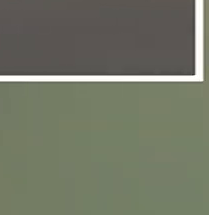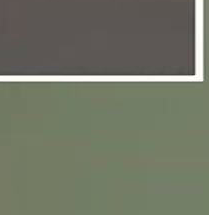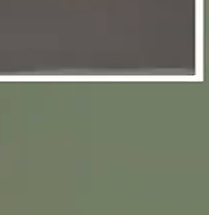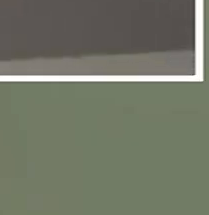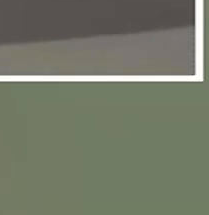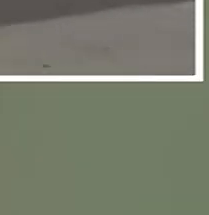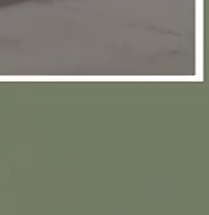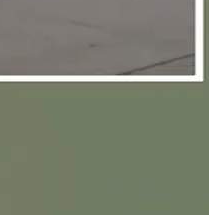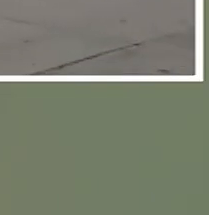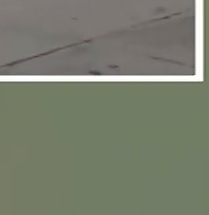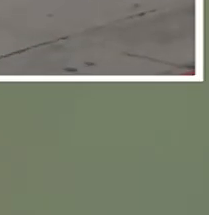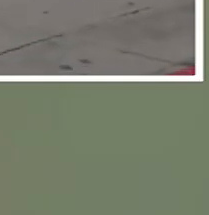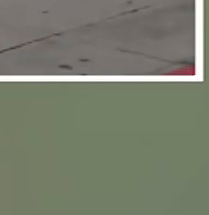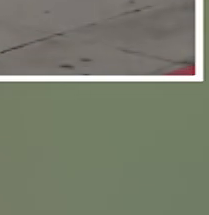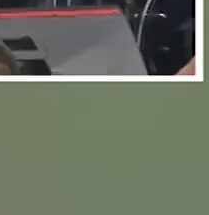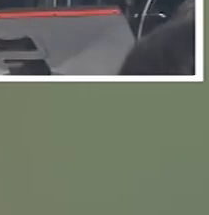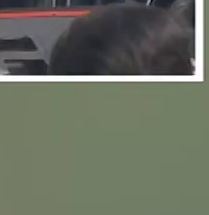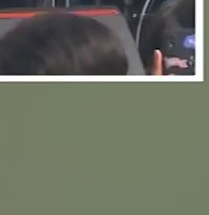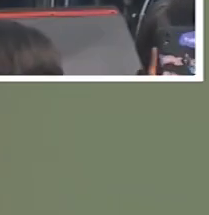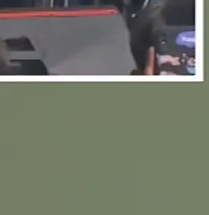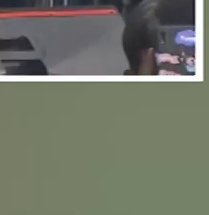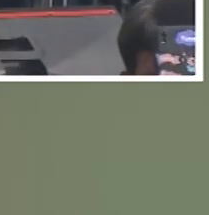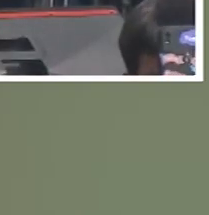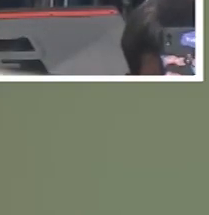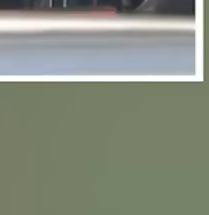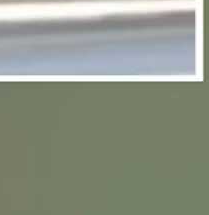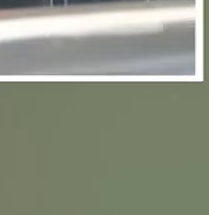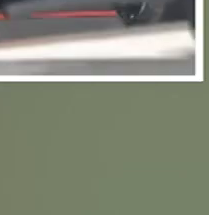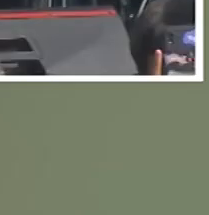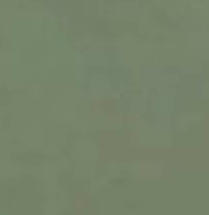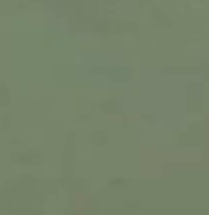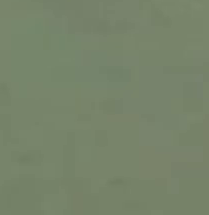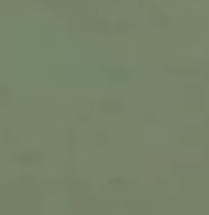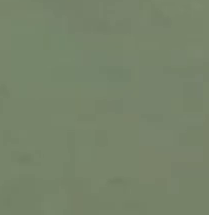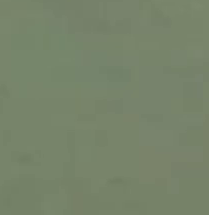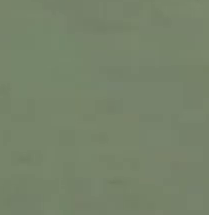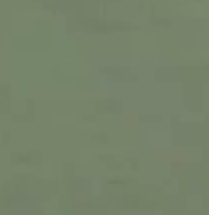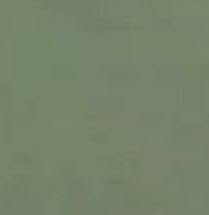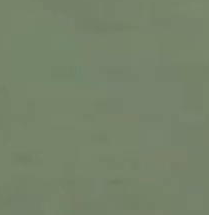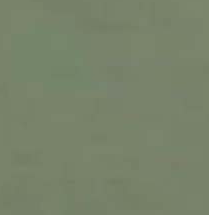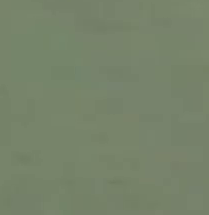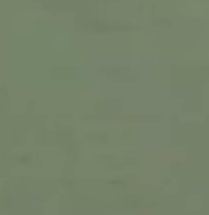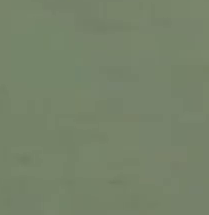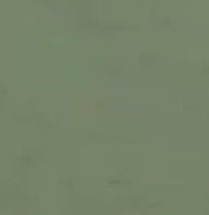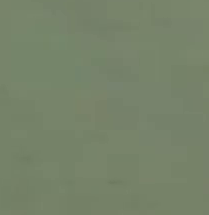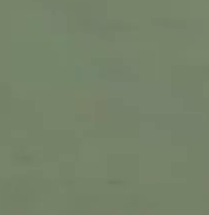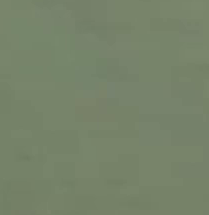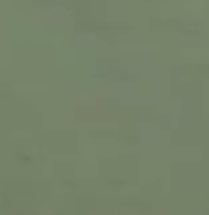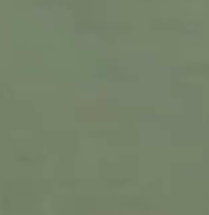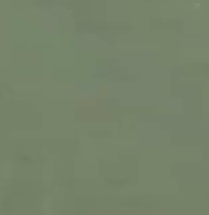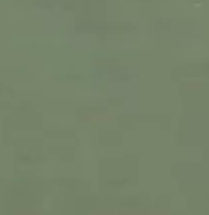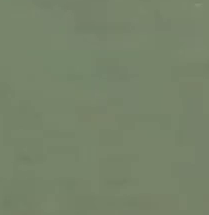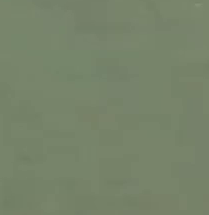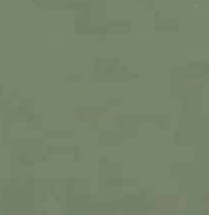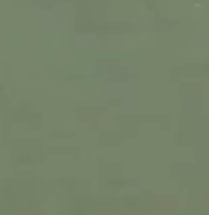sekitarnya. Selain hiburan musik, nanti warga juga akan bisa menikmati berbagai macam hiburan lainnya, diantaranya video mapping, kemudian